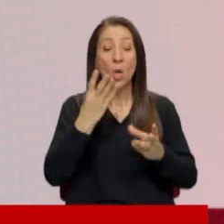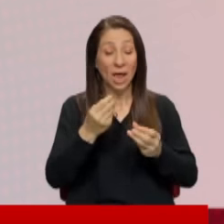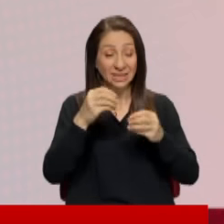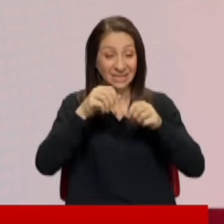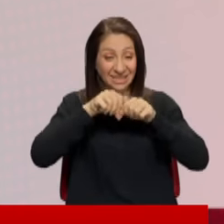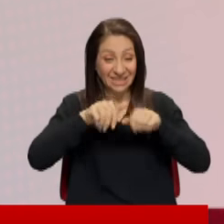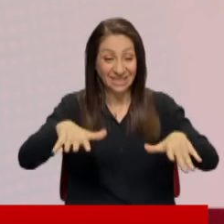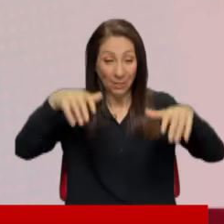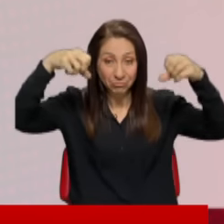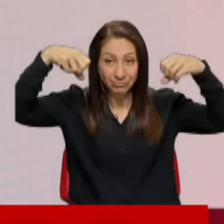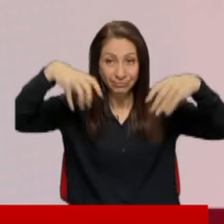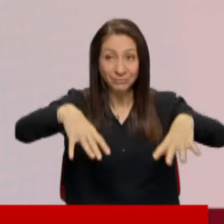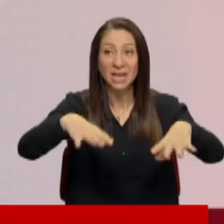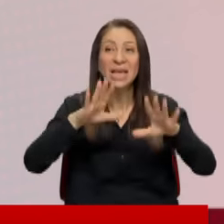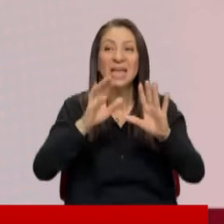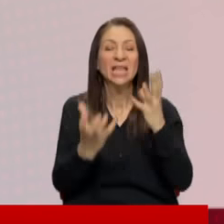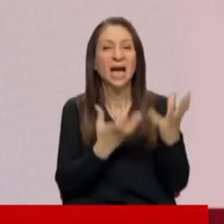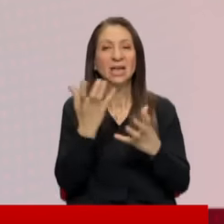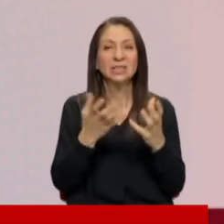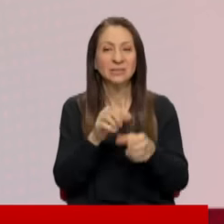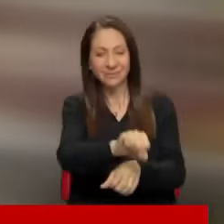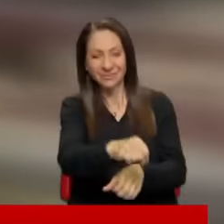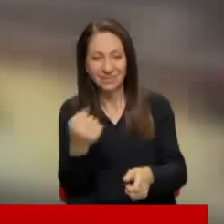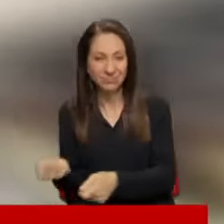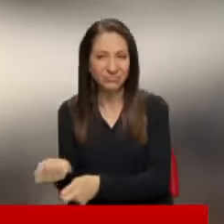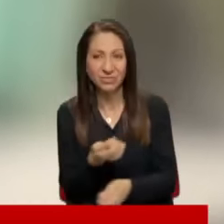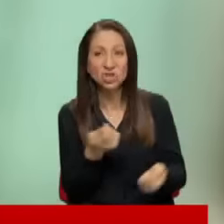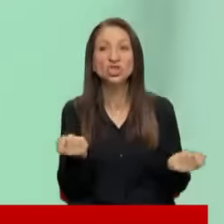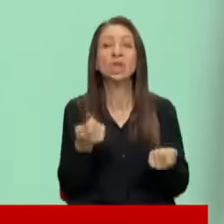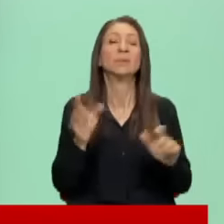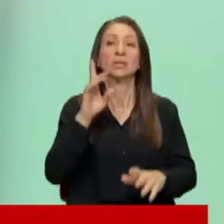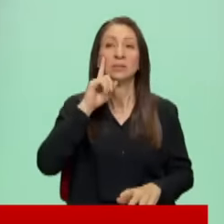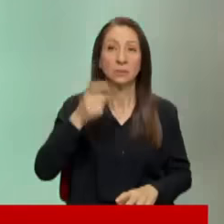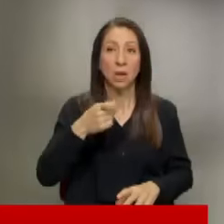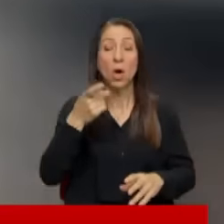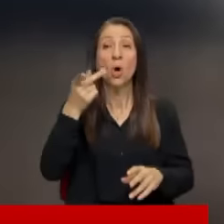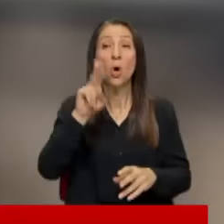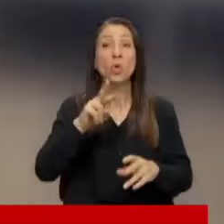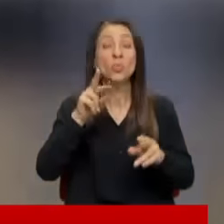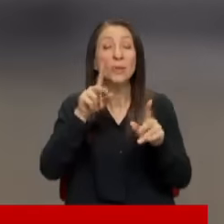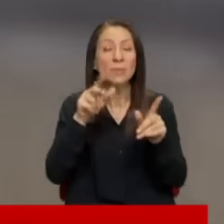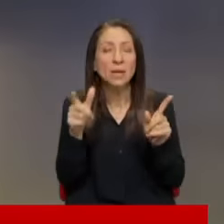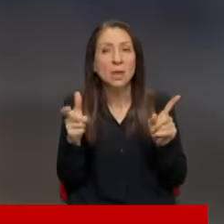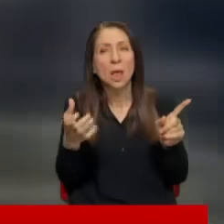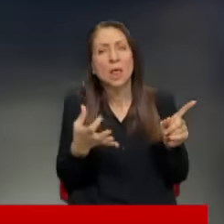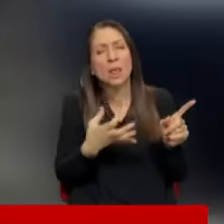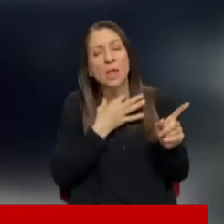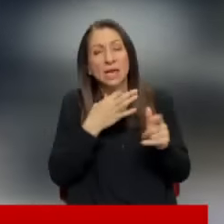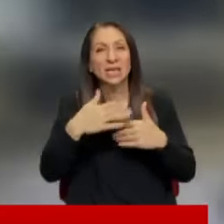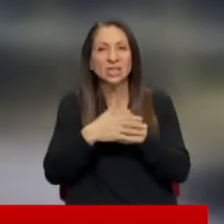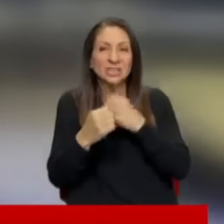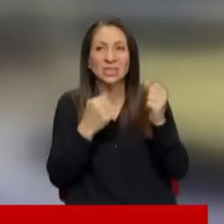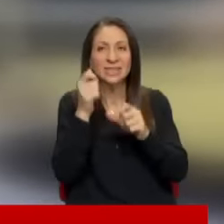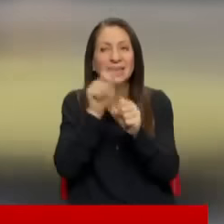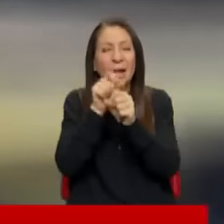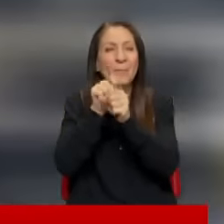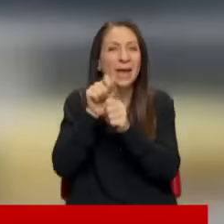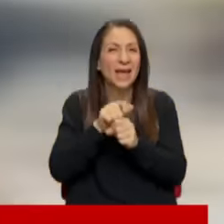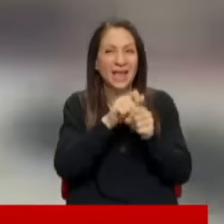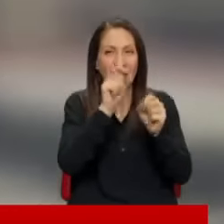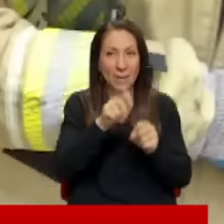sistemi ve yangın dolaplarının çalışmadığı tespit edilmiştir. Ölüm kapanına dönen İstanbul Beşiktaş'taki gece kulübünde tadilat işlemi